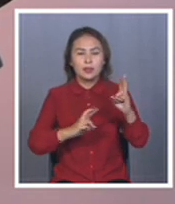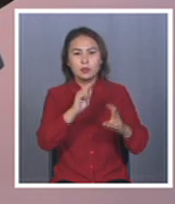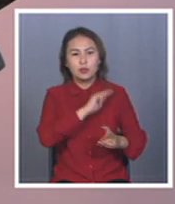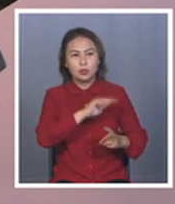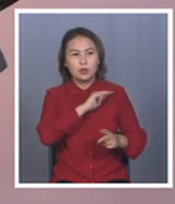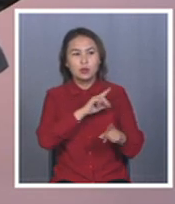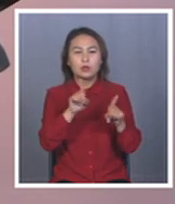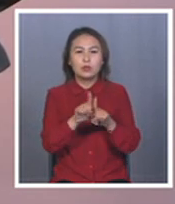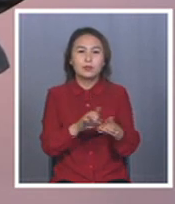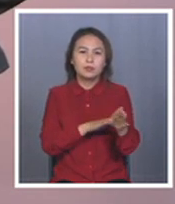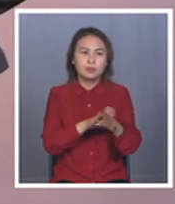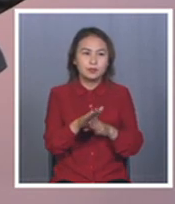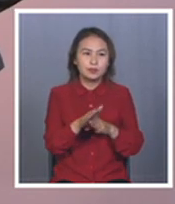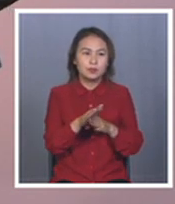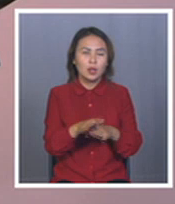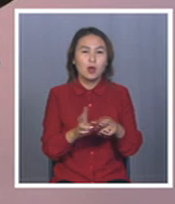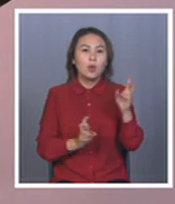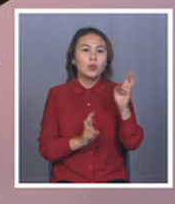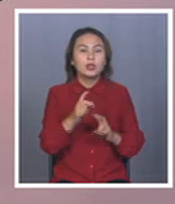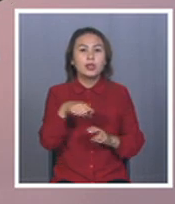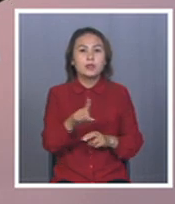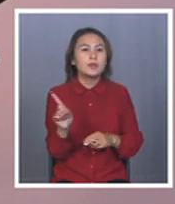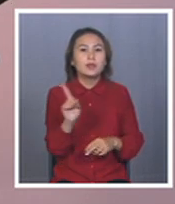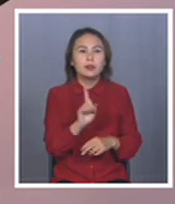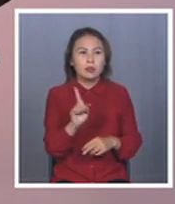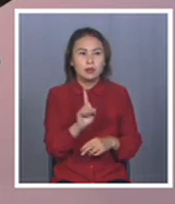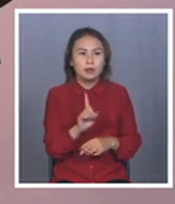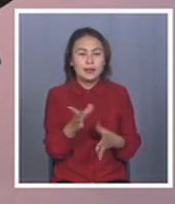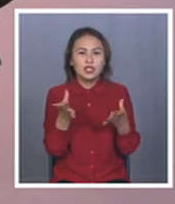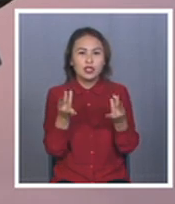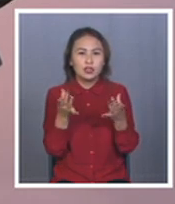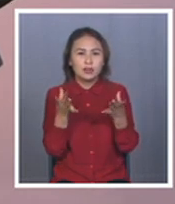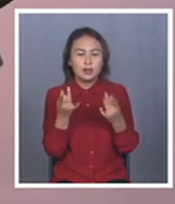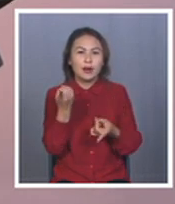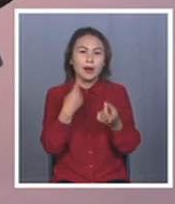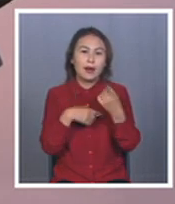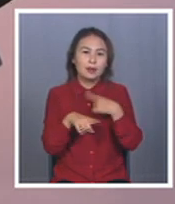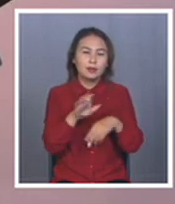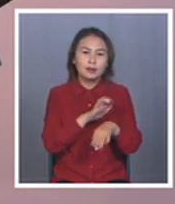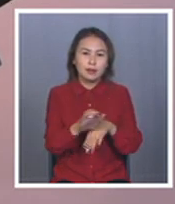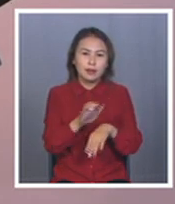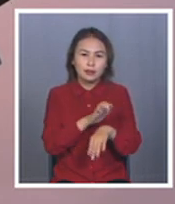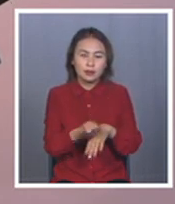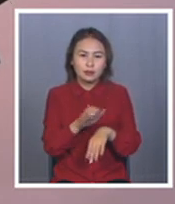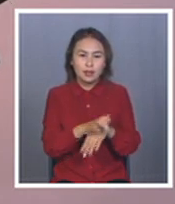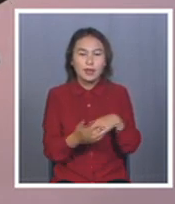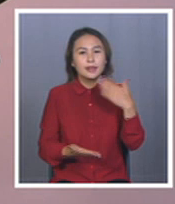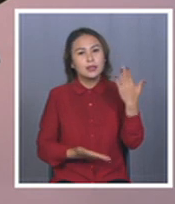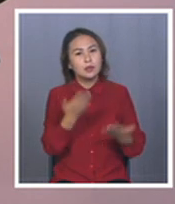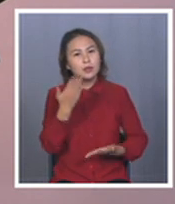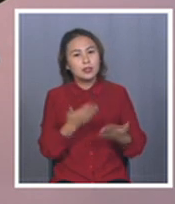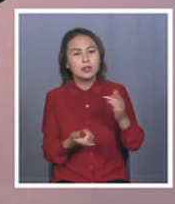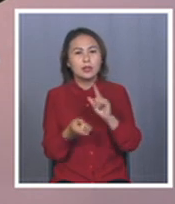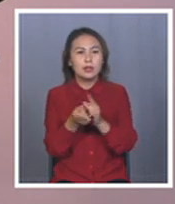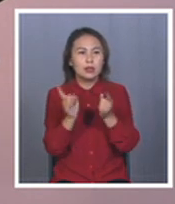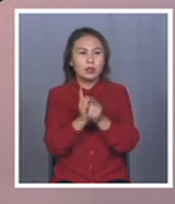асқан. Өнеркәсіп деген не? Шикізатты қайта тыңайтатын, немесе кен